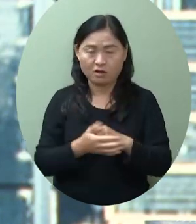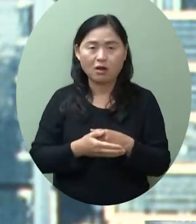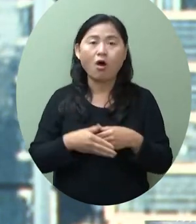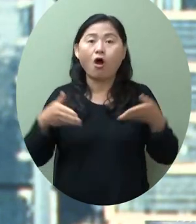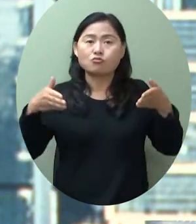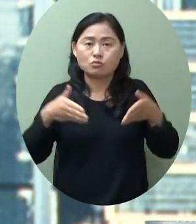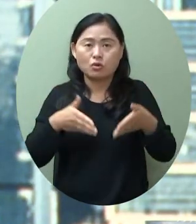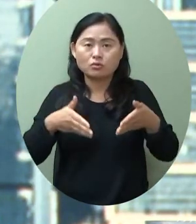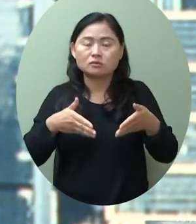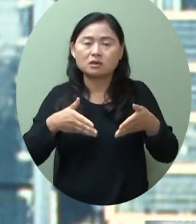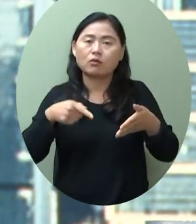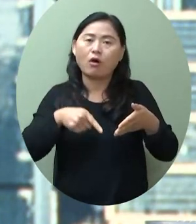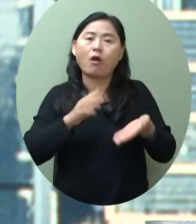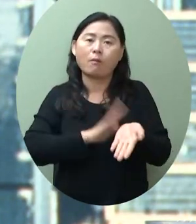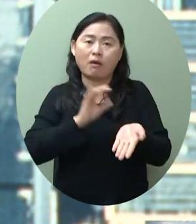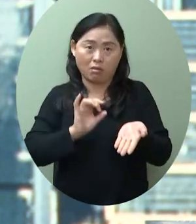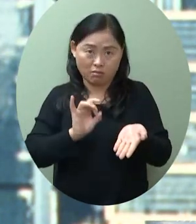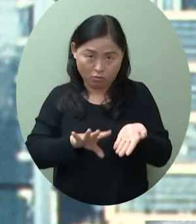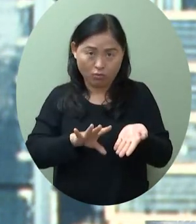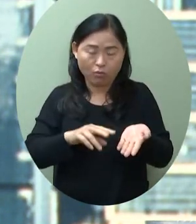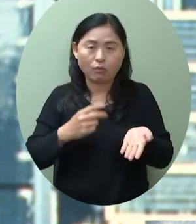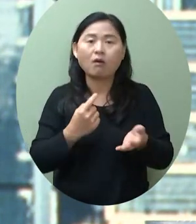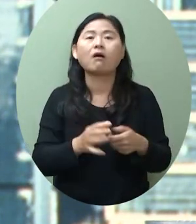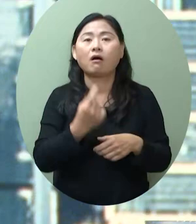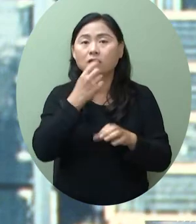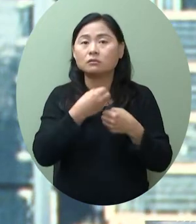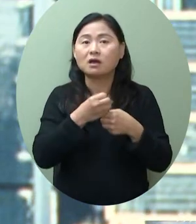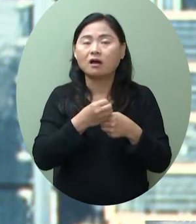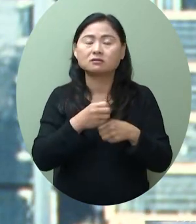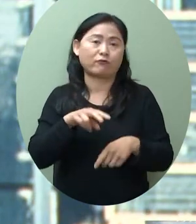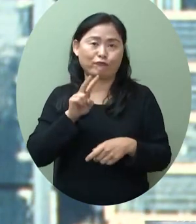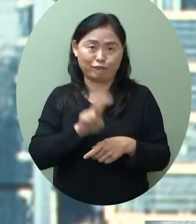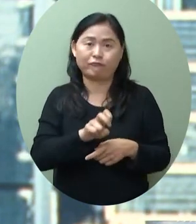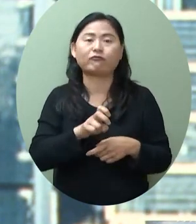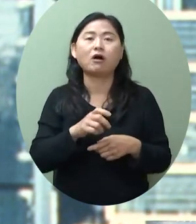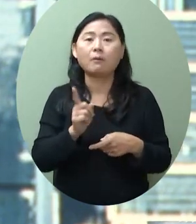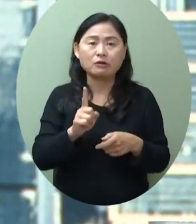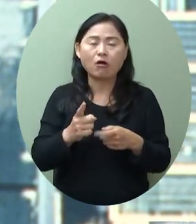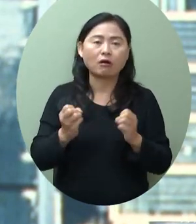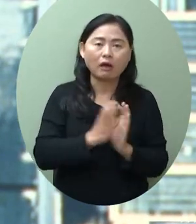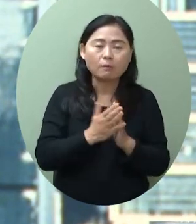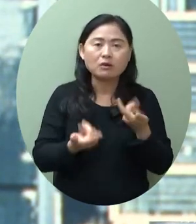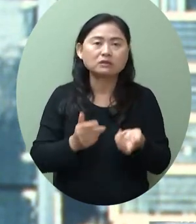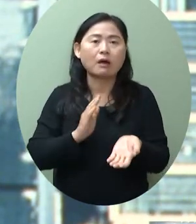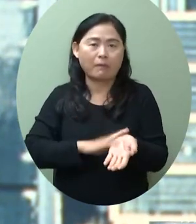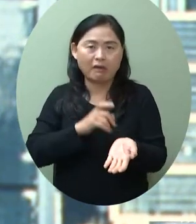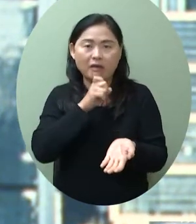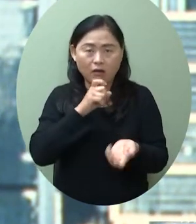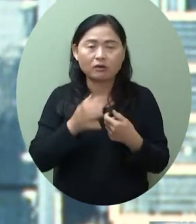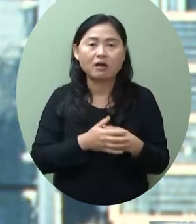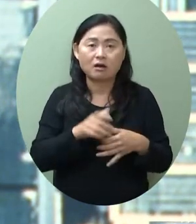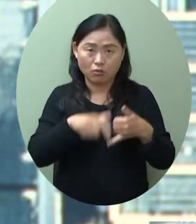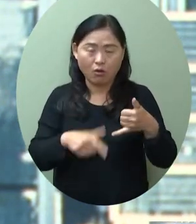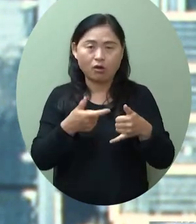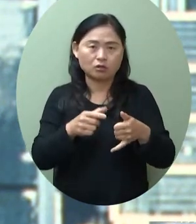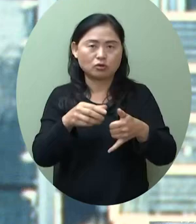樣去做呢個病毒檢測，從而可以更加有效咁揾到一啲感染或者確診嘅個案，然後將佢